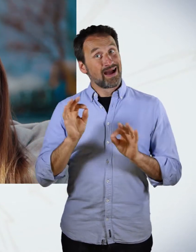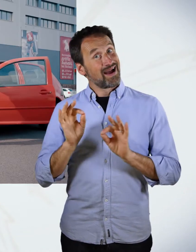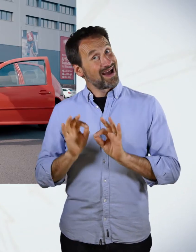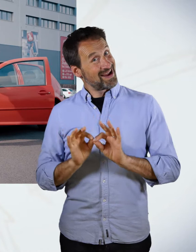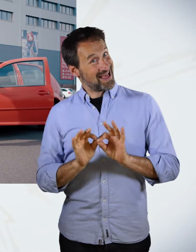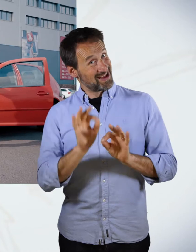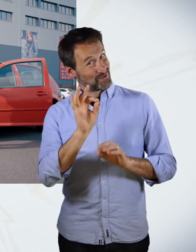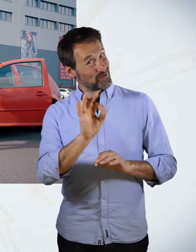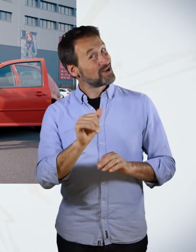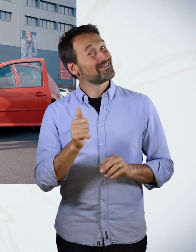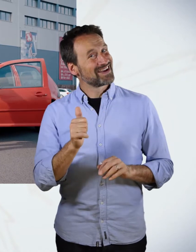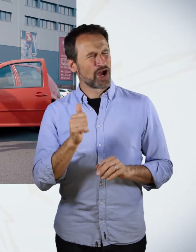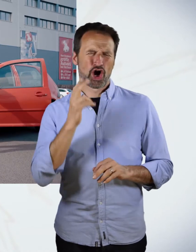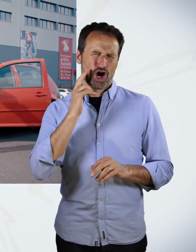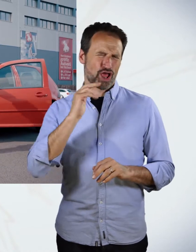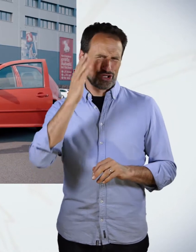Bekannten.